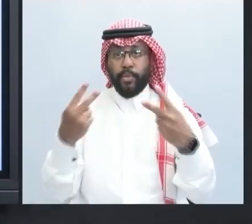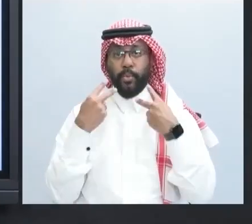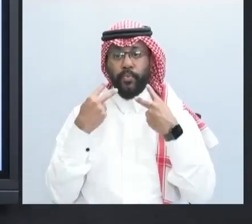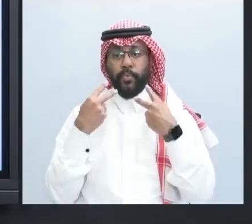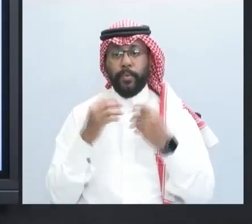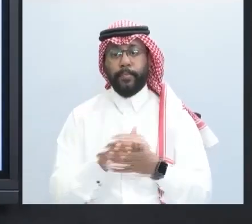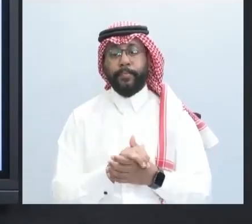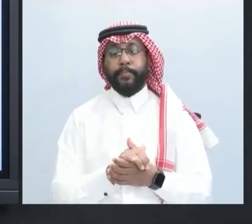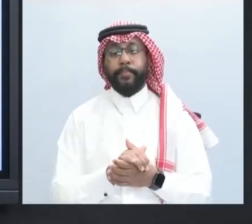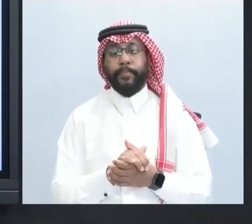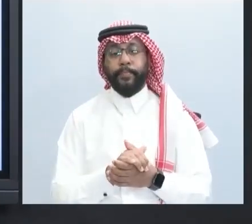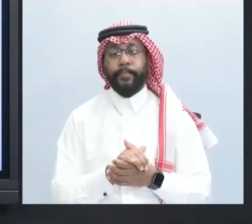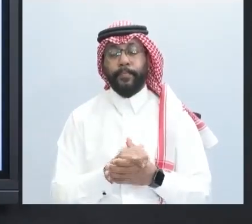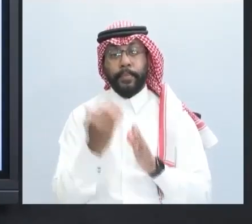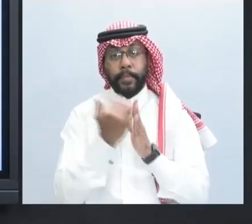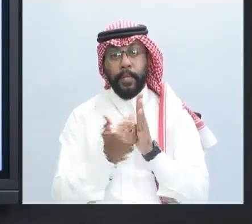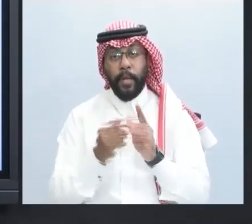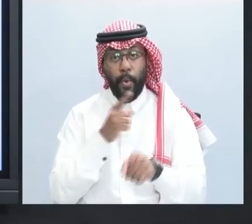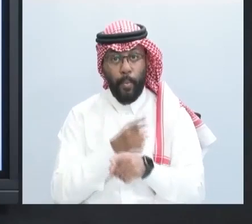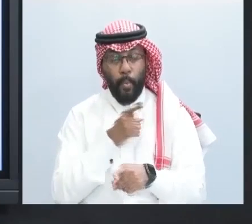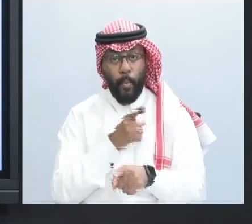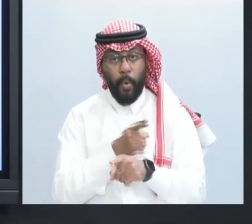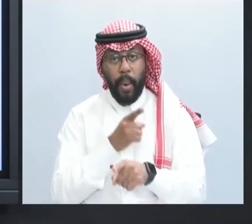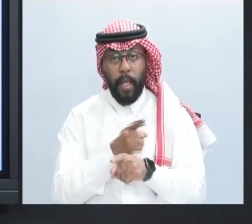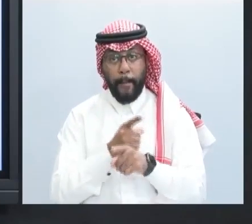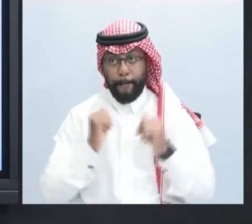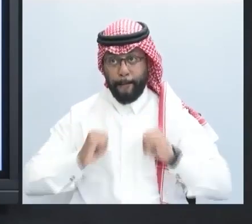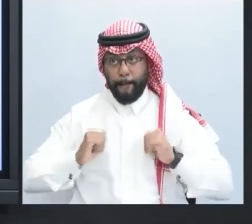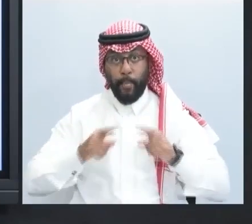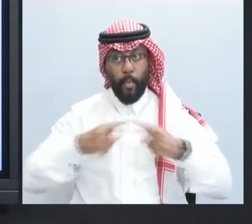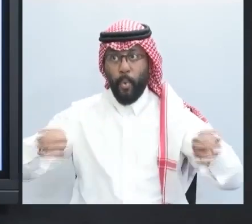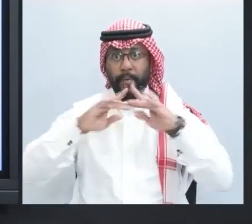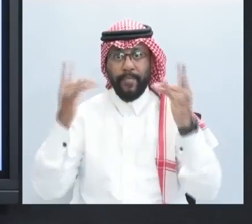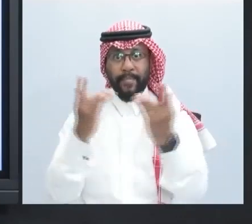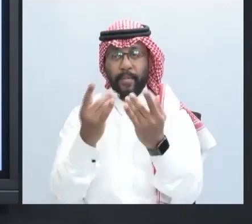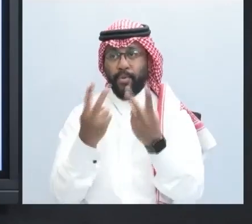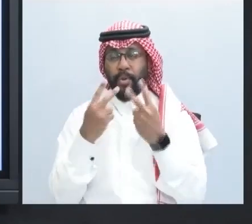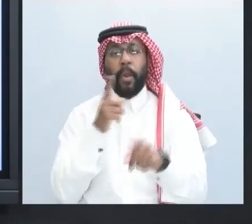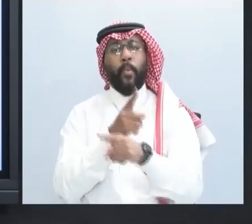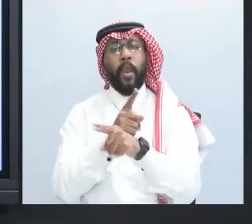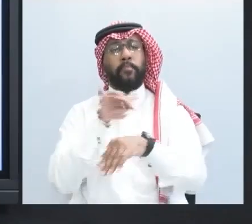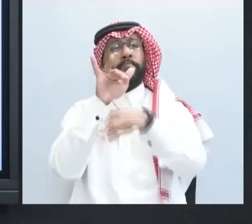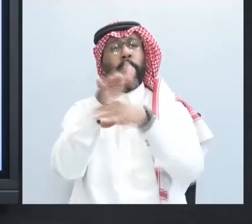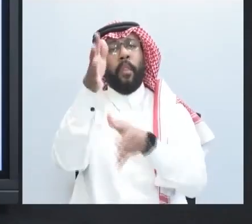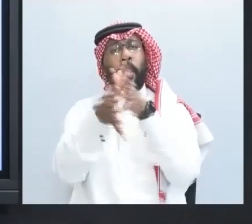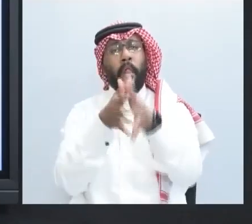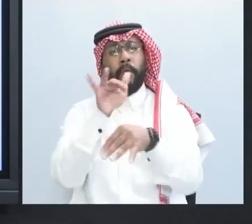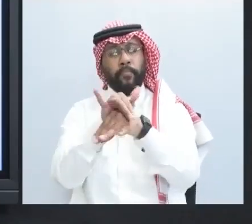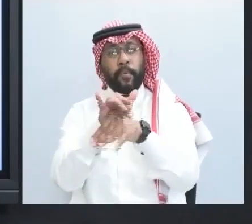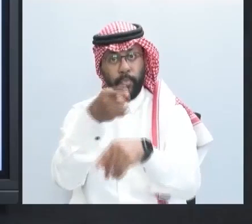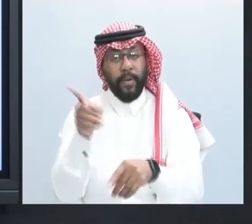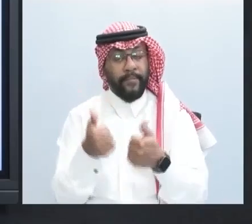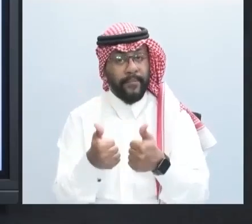المستمعين هنا سنصنع معلم يشرح الدرس لطلاب به هل هذا من ضمن المواقف المنتميه او من المواقف